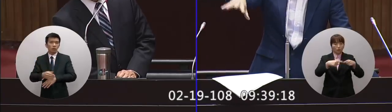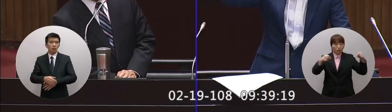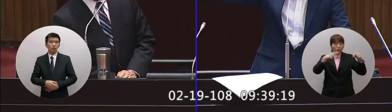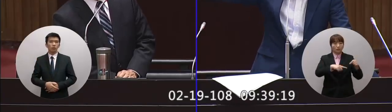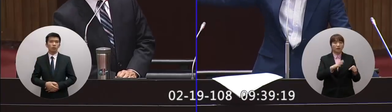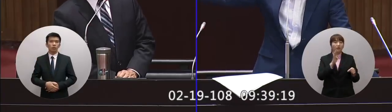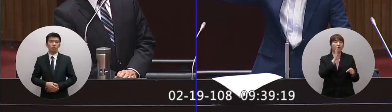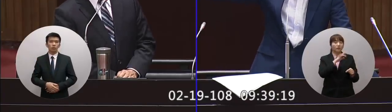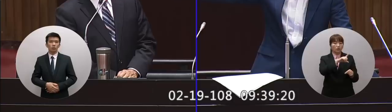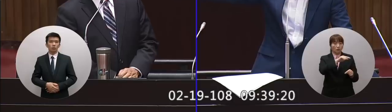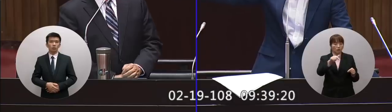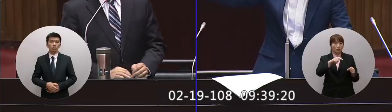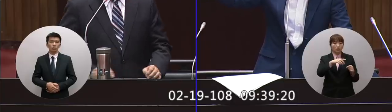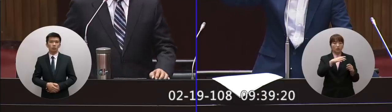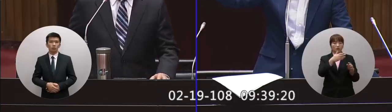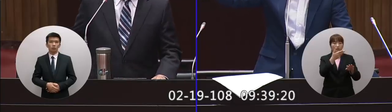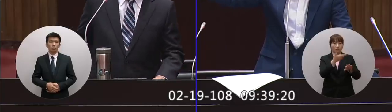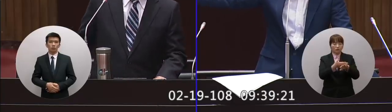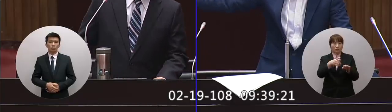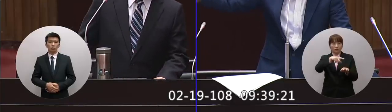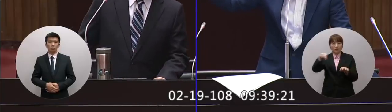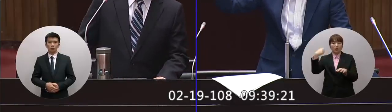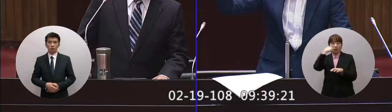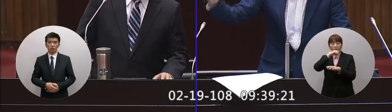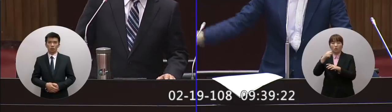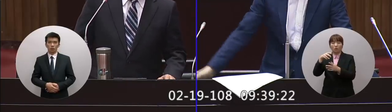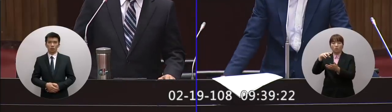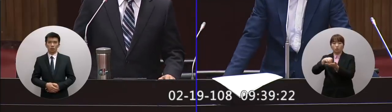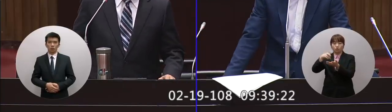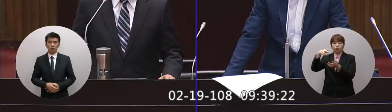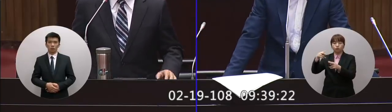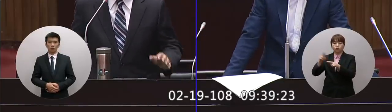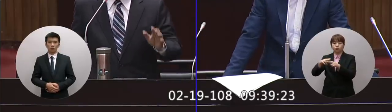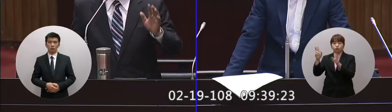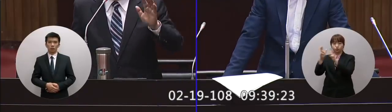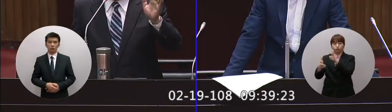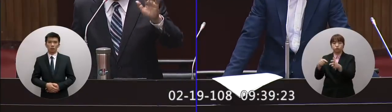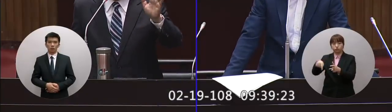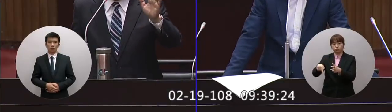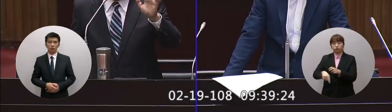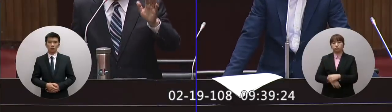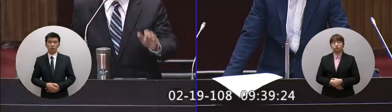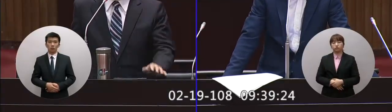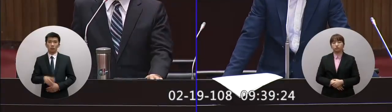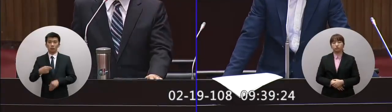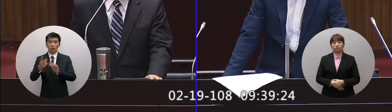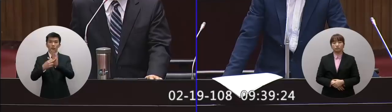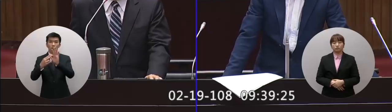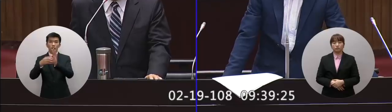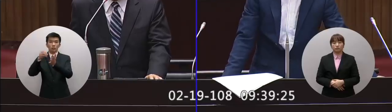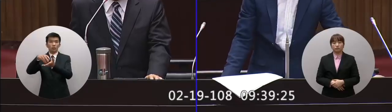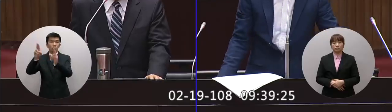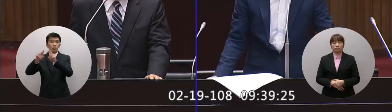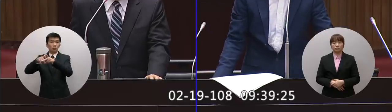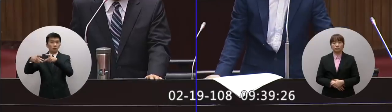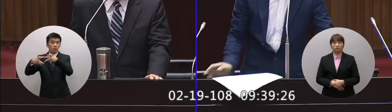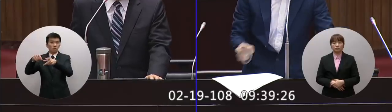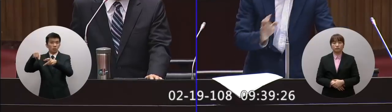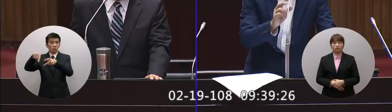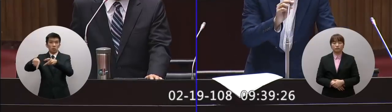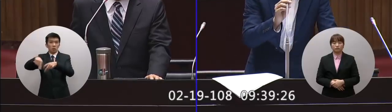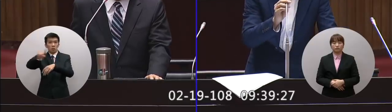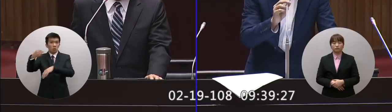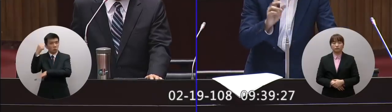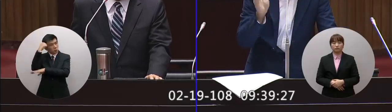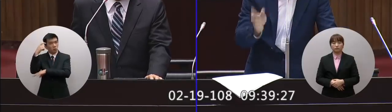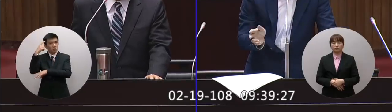低阶的全部都放到核能电厂，因为我们核能电厂也是有储放低阶的地方。 这个核电厂所在地的绝对不会同意